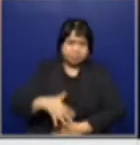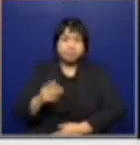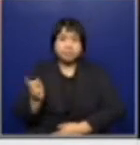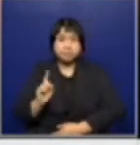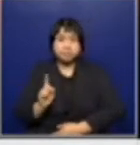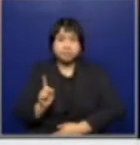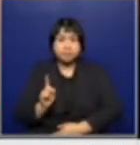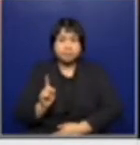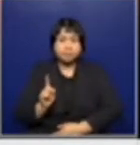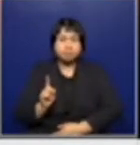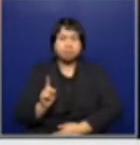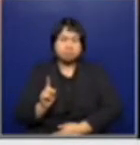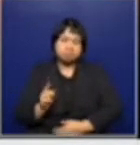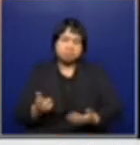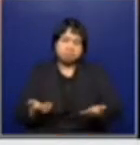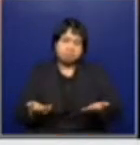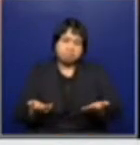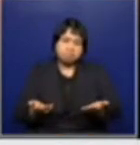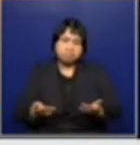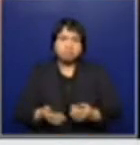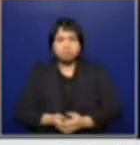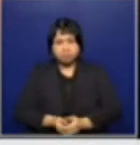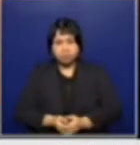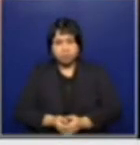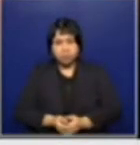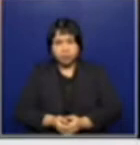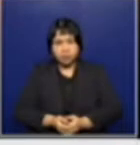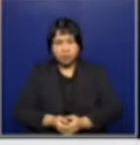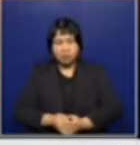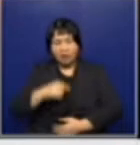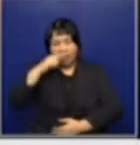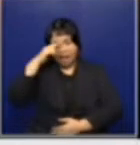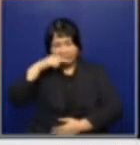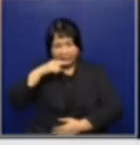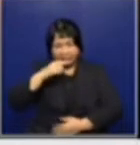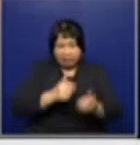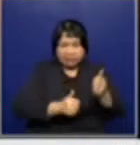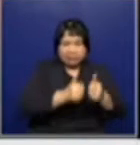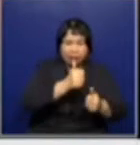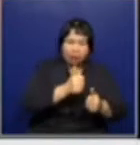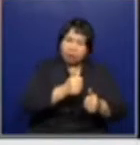เพราะโอกาสที่เราจะชนะคดีมีน้อยมาก